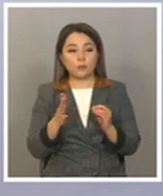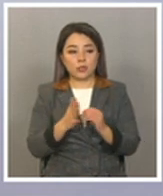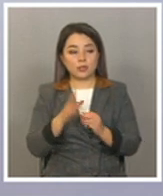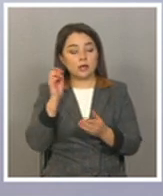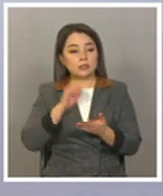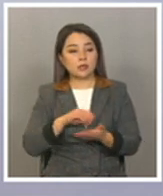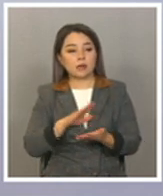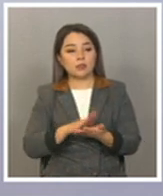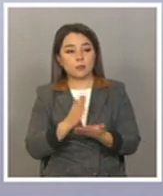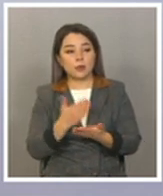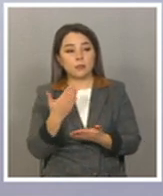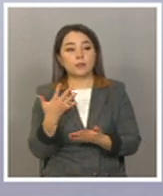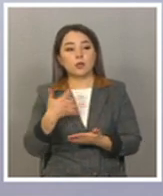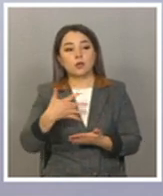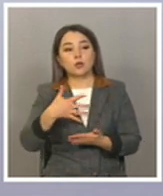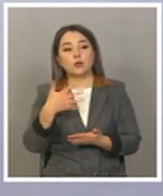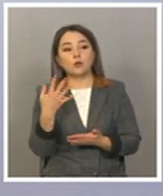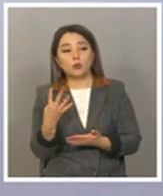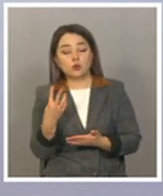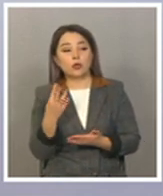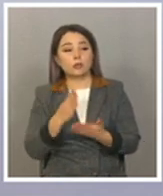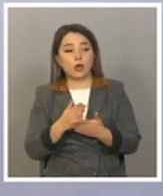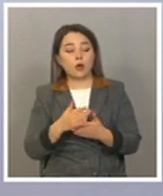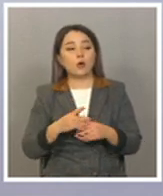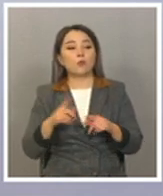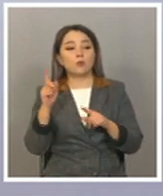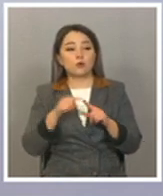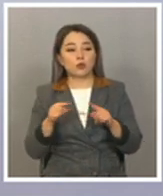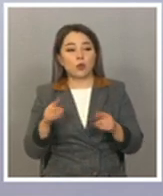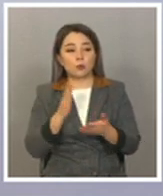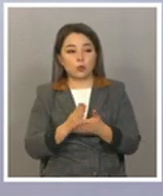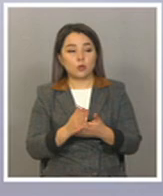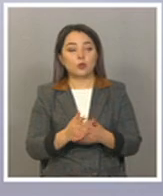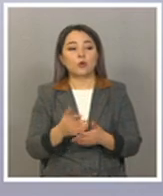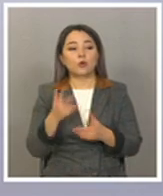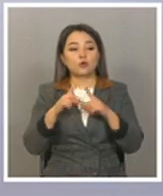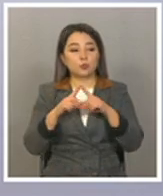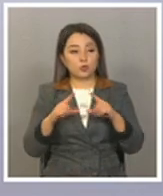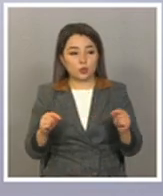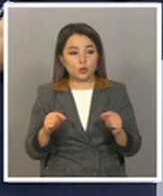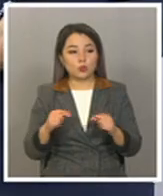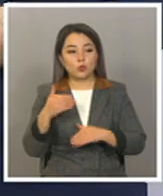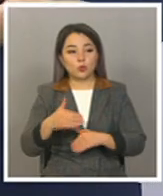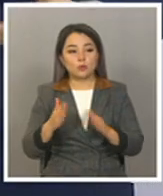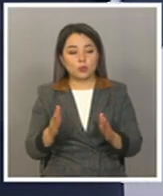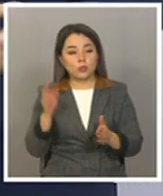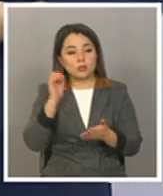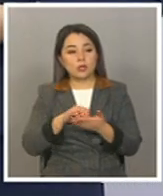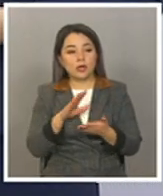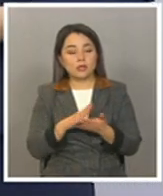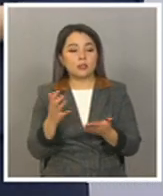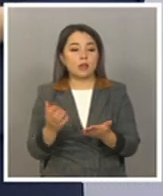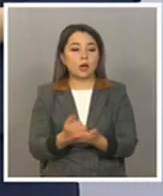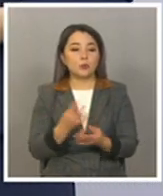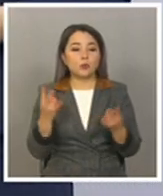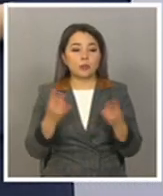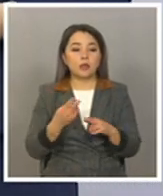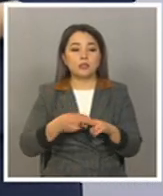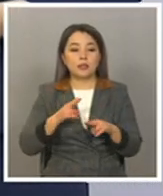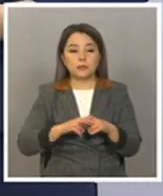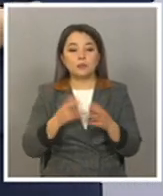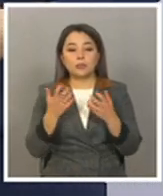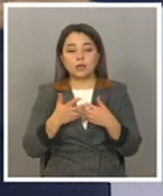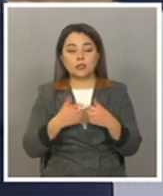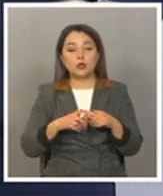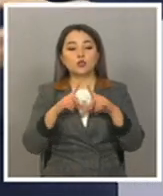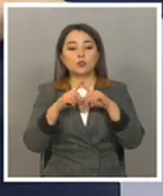Оларда 53 бұрыш болса, 3 бұрыштар мен 4 бұрыштардың санын табыңыз. Бізге бұл есепте 3